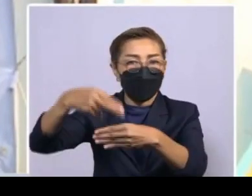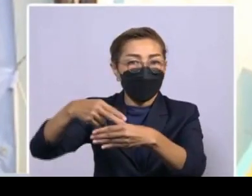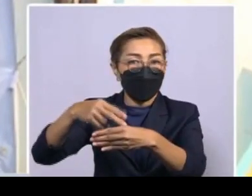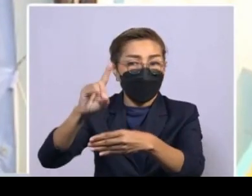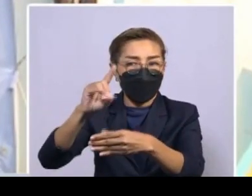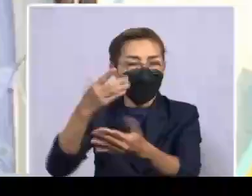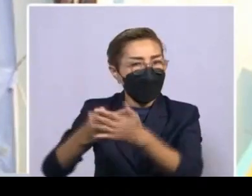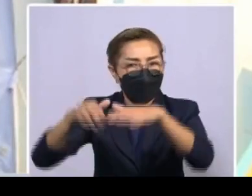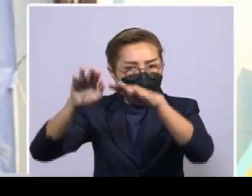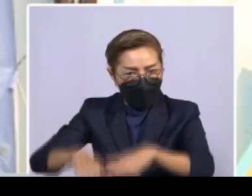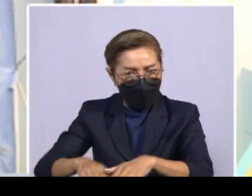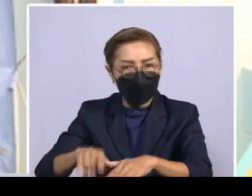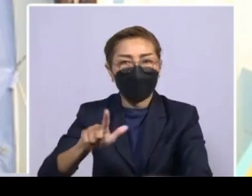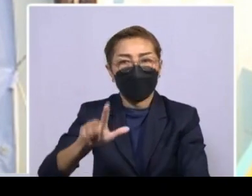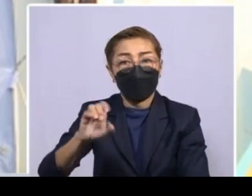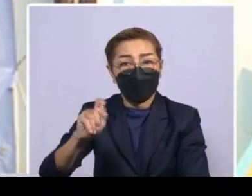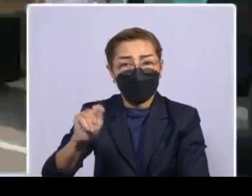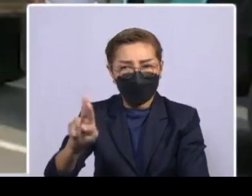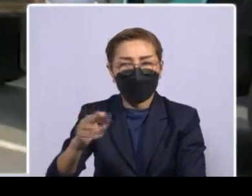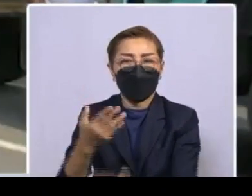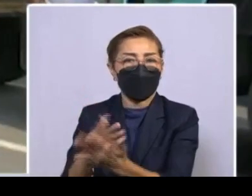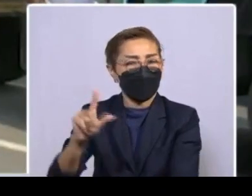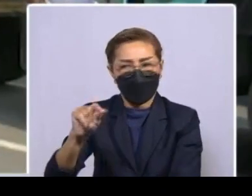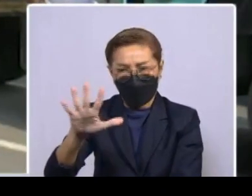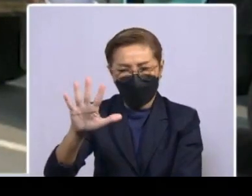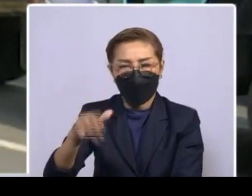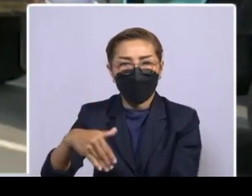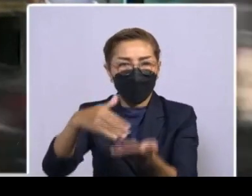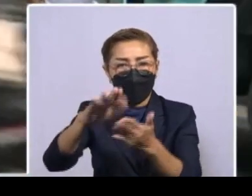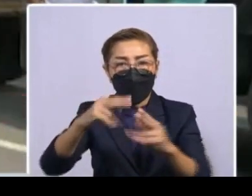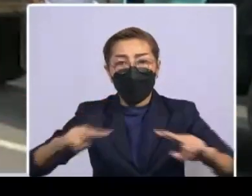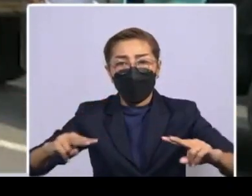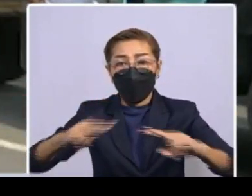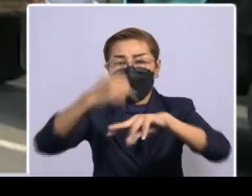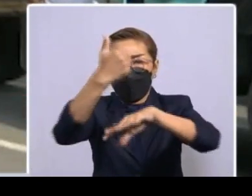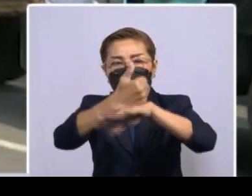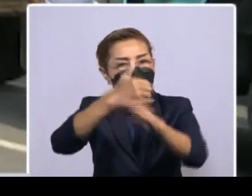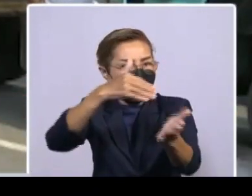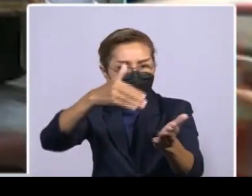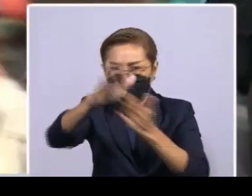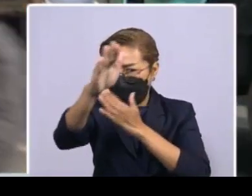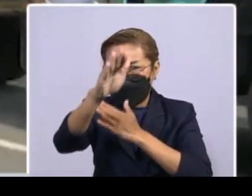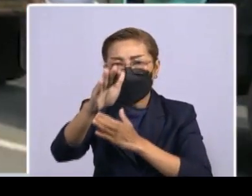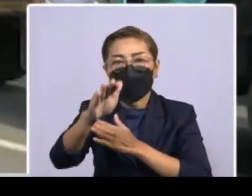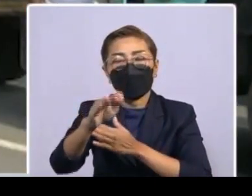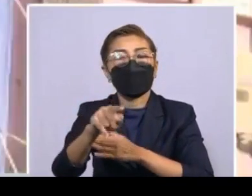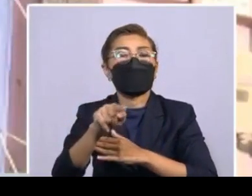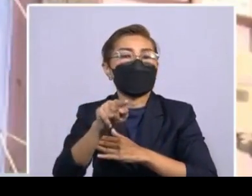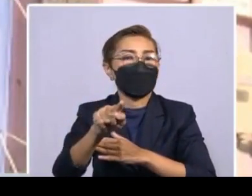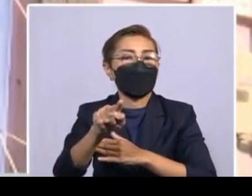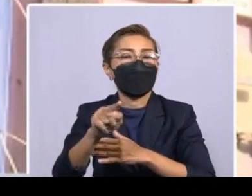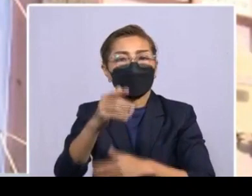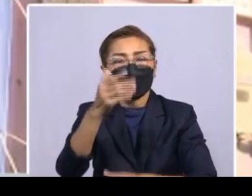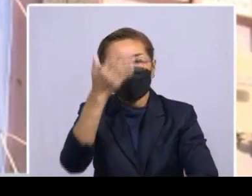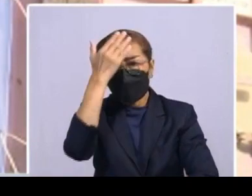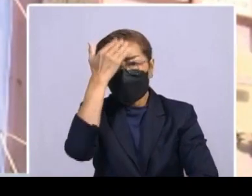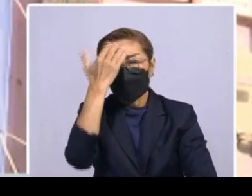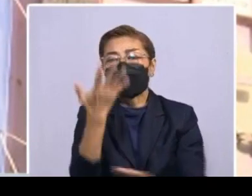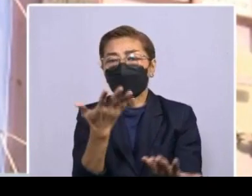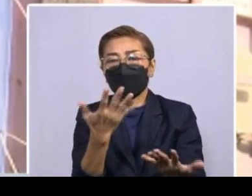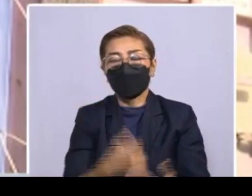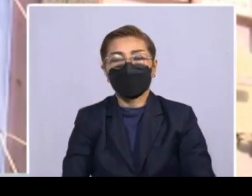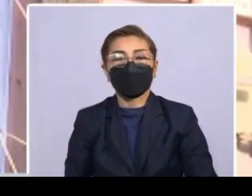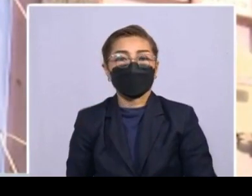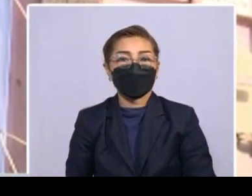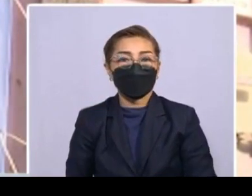25บาทต่อลิตรรวมทั้งขับไล่คุณสุพัฒนพงษ์พันธ์มีเชาว์รัฐมนตรีว่าการกระทรวงพลังงานด้วยนะครับ